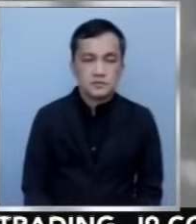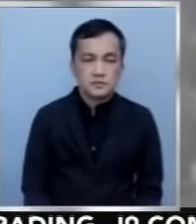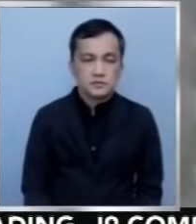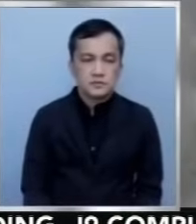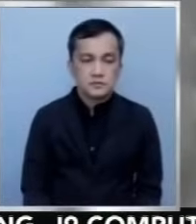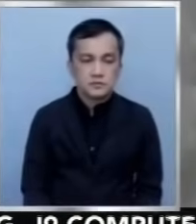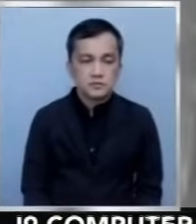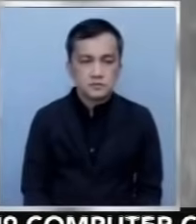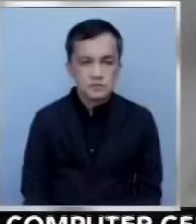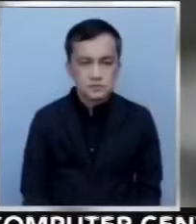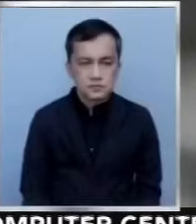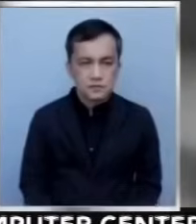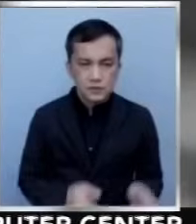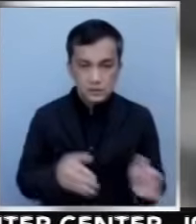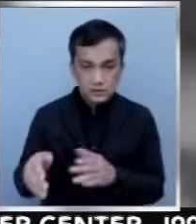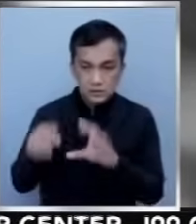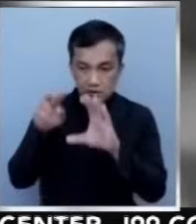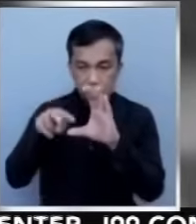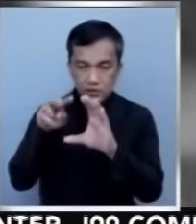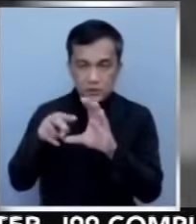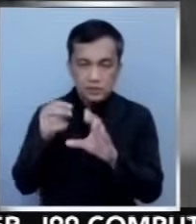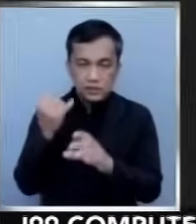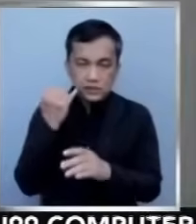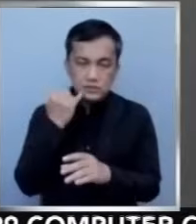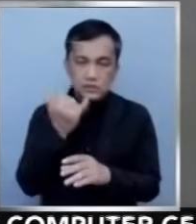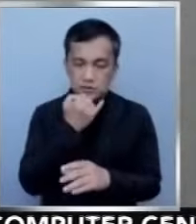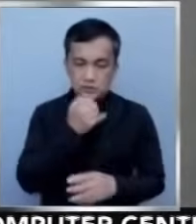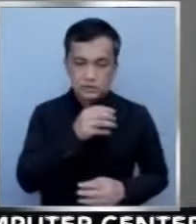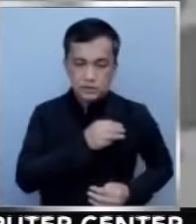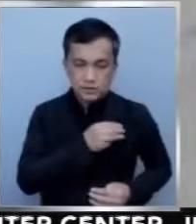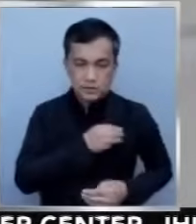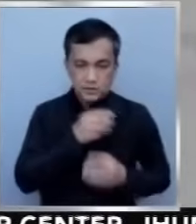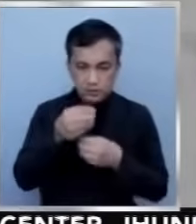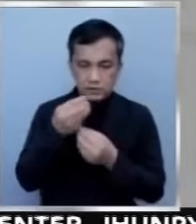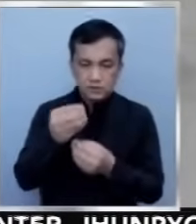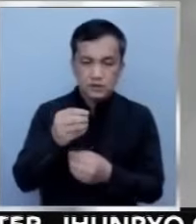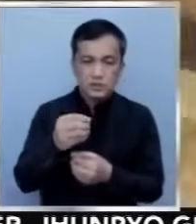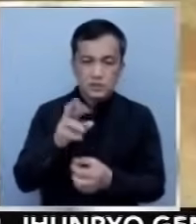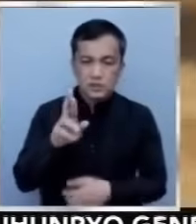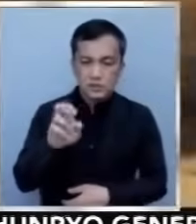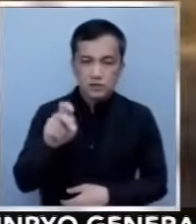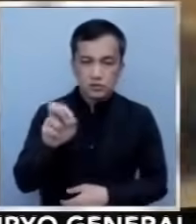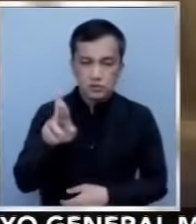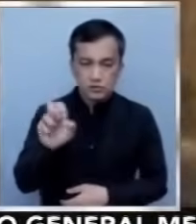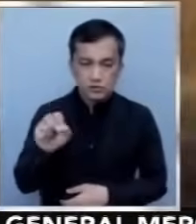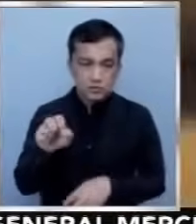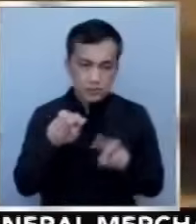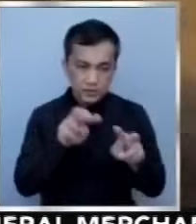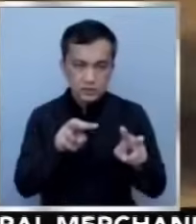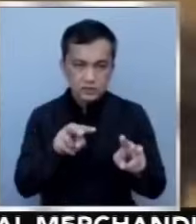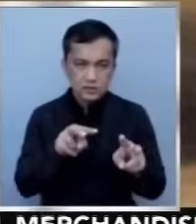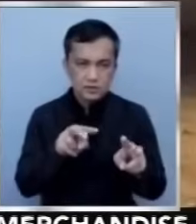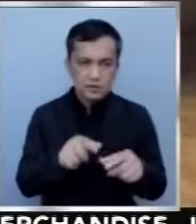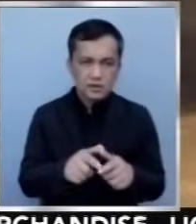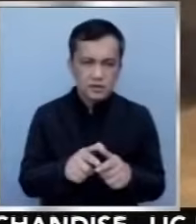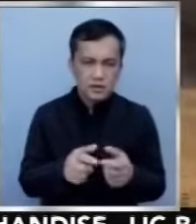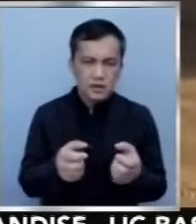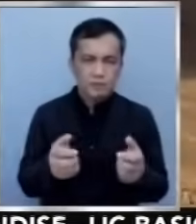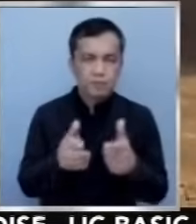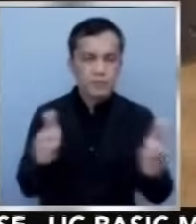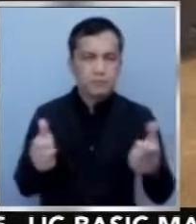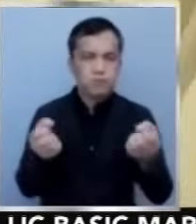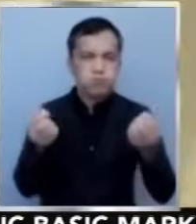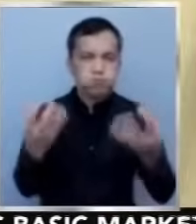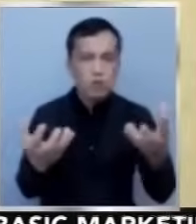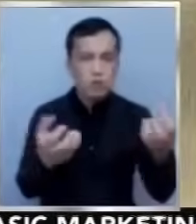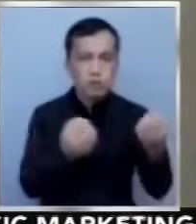Sa isang video mula sa Israeli military na binigay sa news agency na Reuters, makikita ang mga malalaking pagsabog. Pag-atake raw nila ito sa